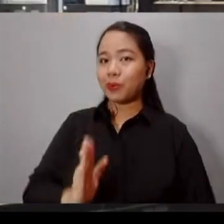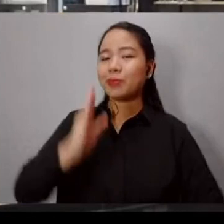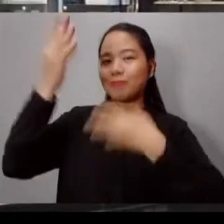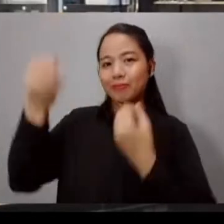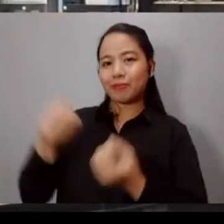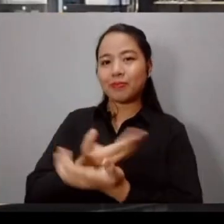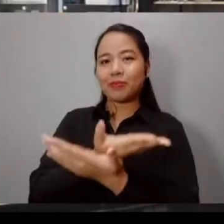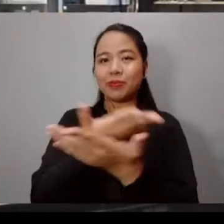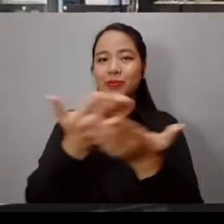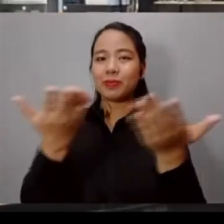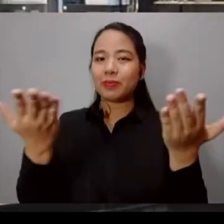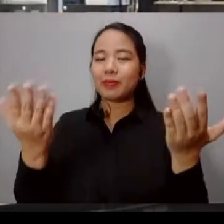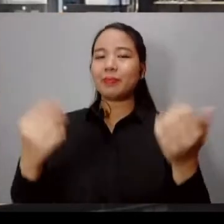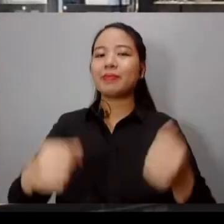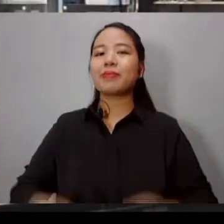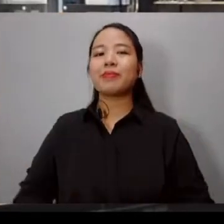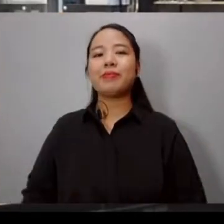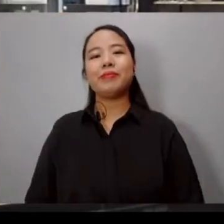Diyos sa